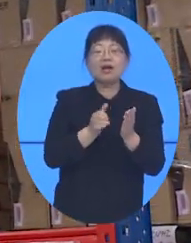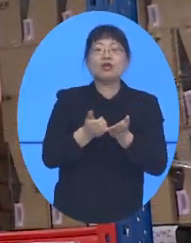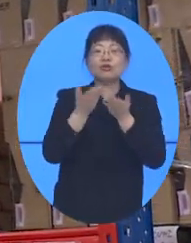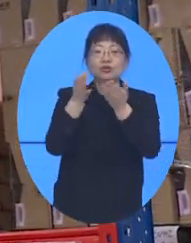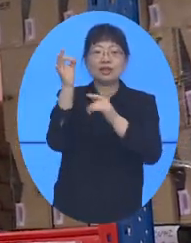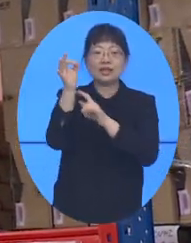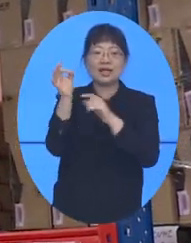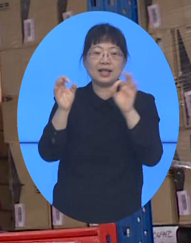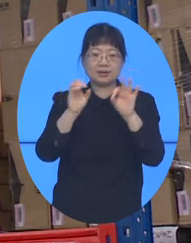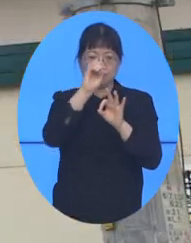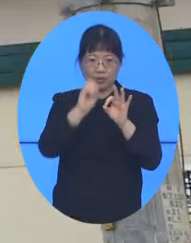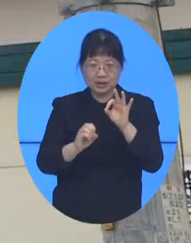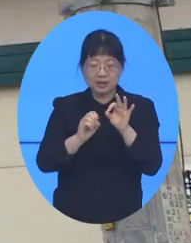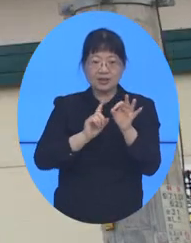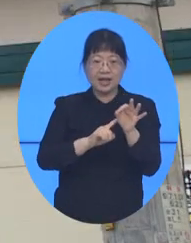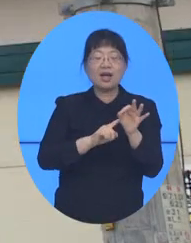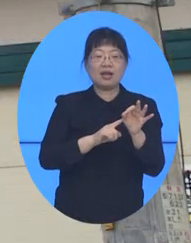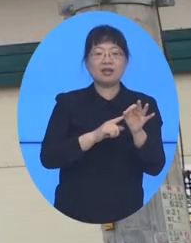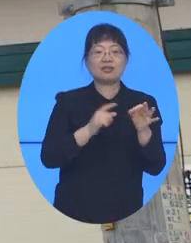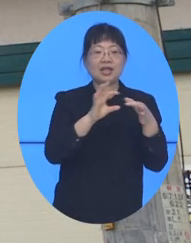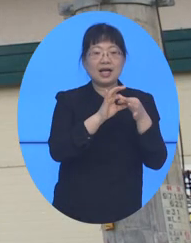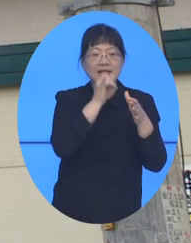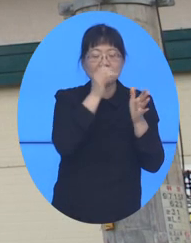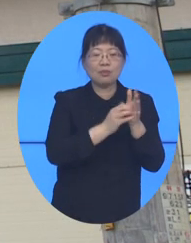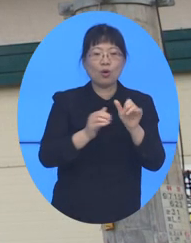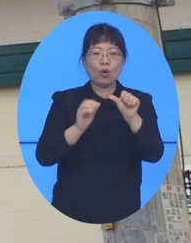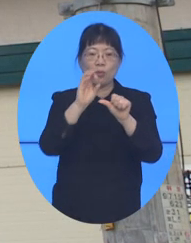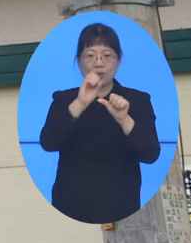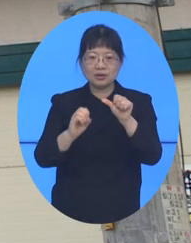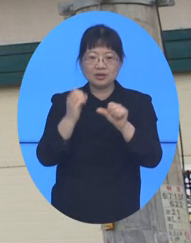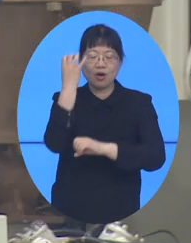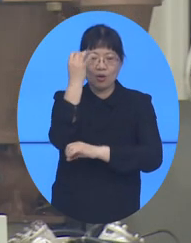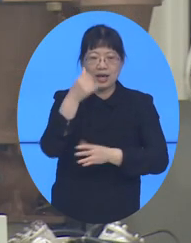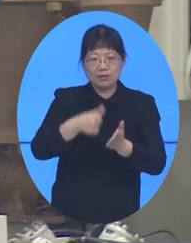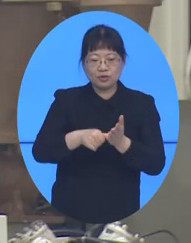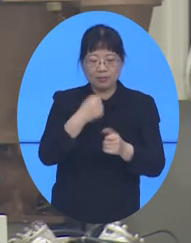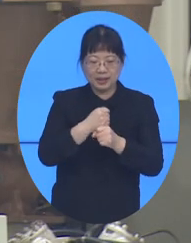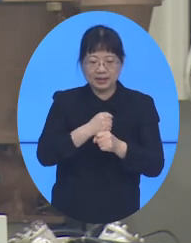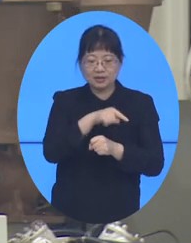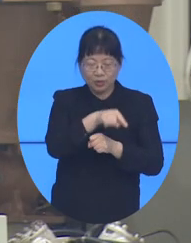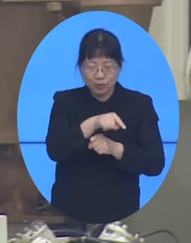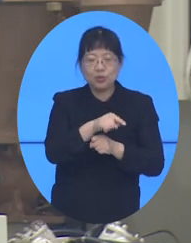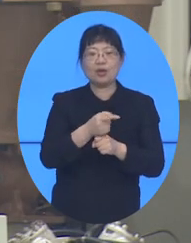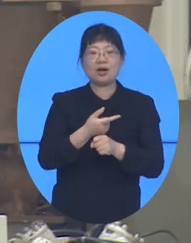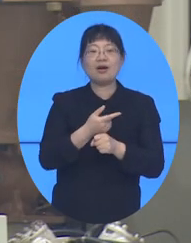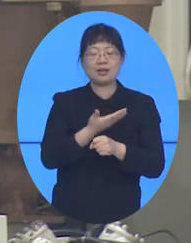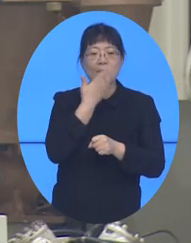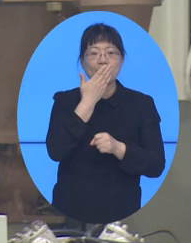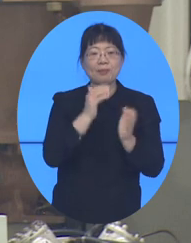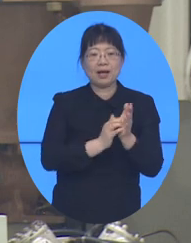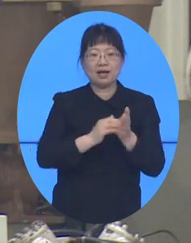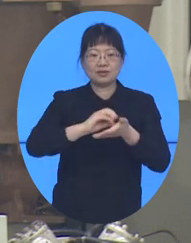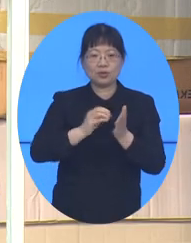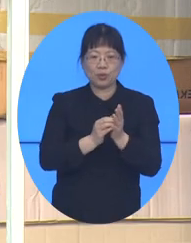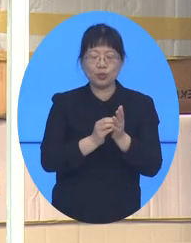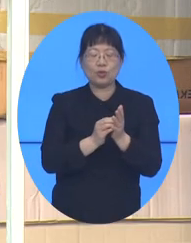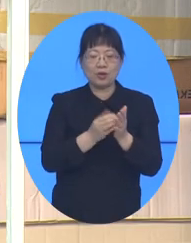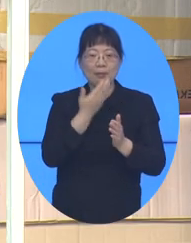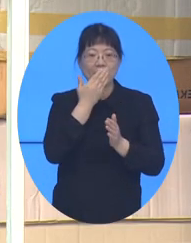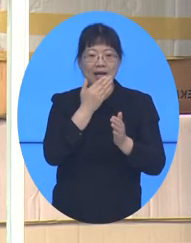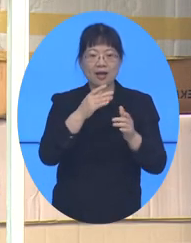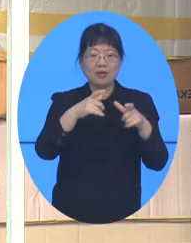차지하는 원재료가 대상인데 경기도는 이를 5% 이상인 원재료로 낮췄습니다. 또 적용 대상도 대폭